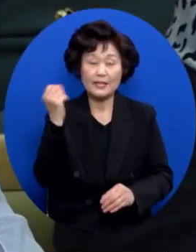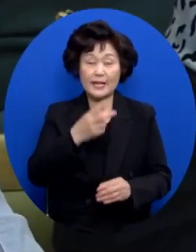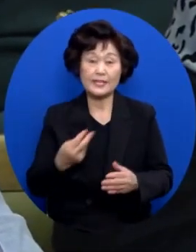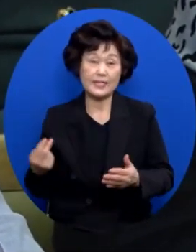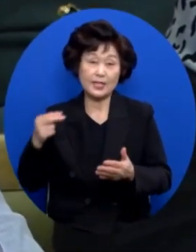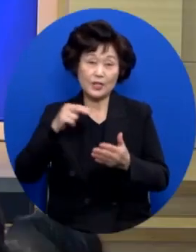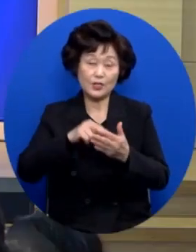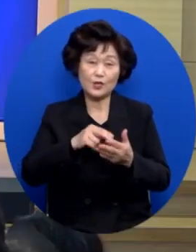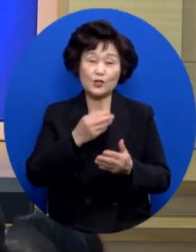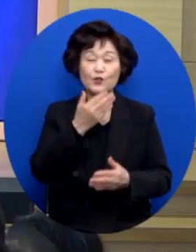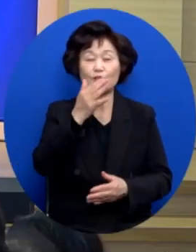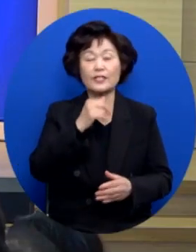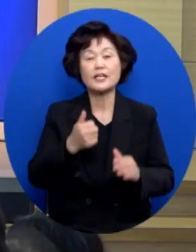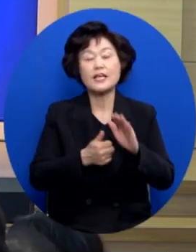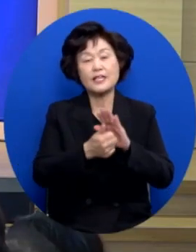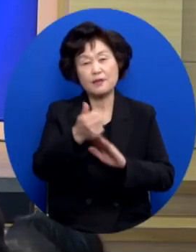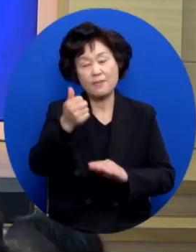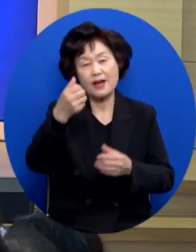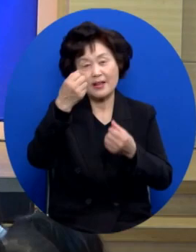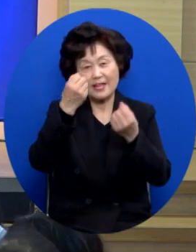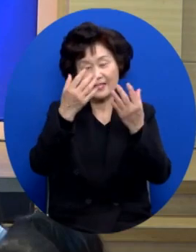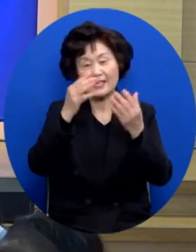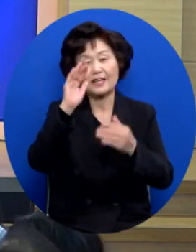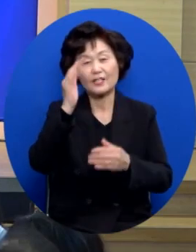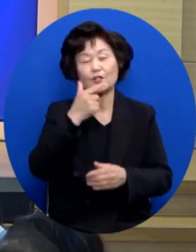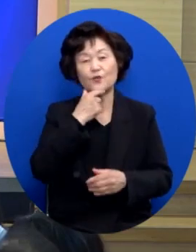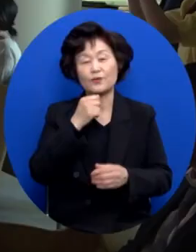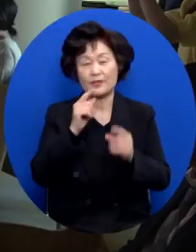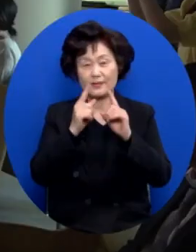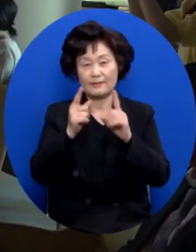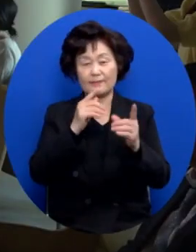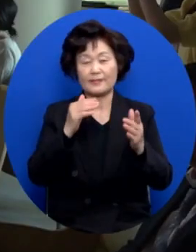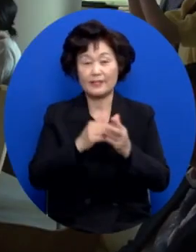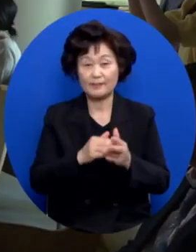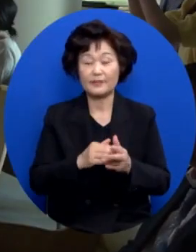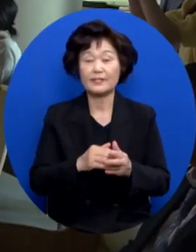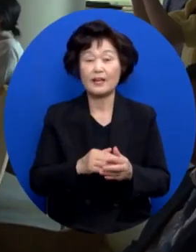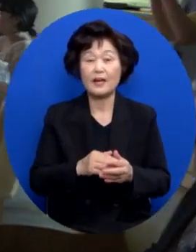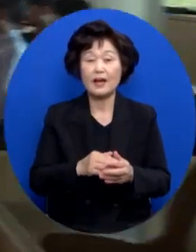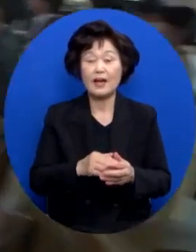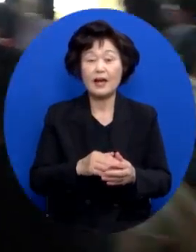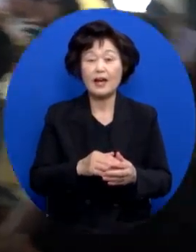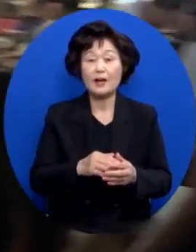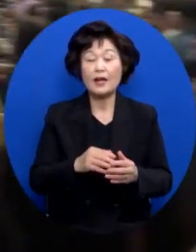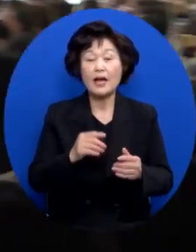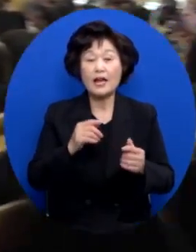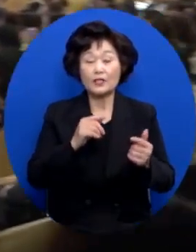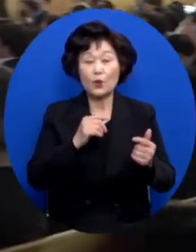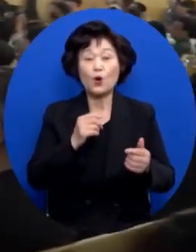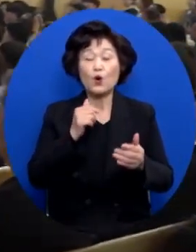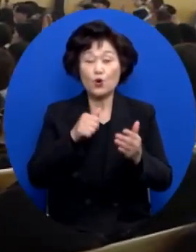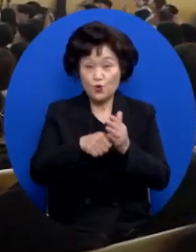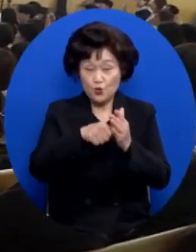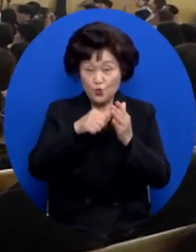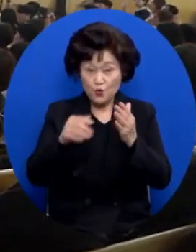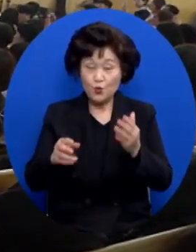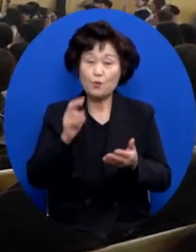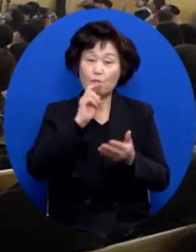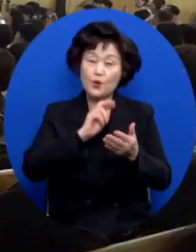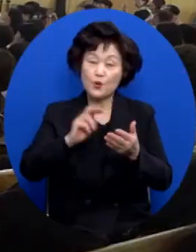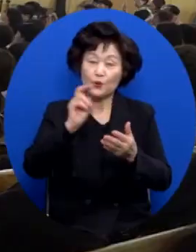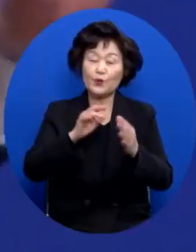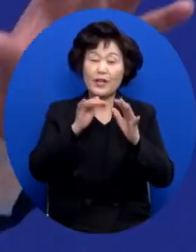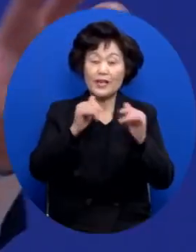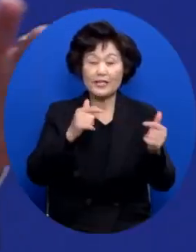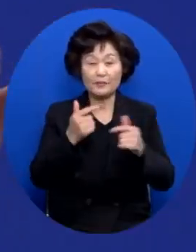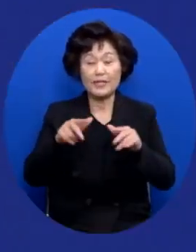문화 콘서트가 되길 바란다고 인사말을 전했습니다. 콘서트에선 안세권 테너를 중심으로 팬텀 프렌즈가 지금 이